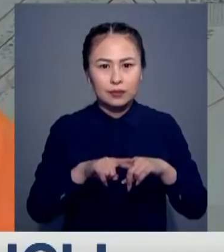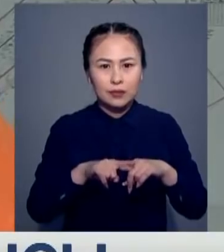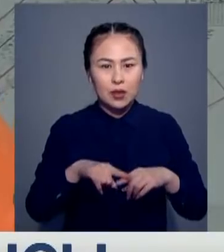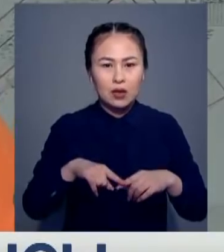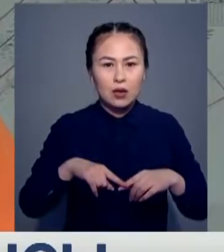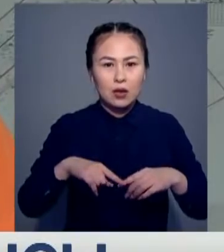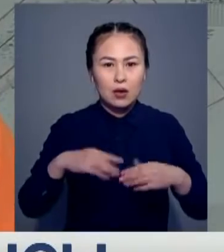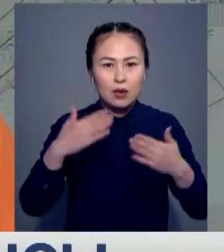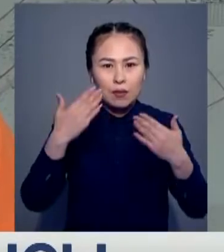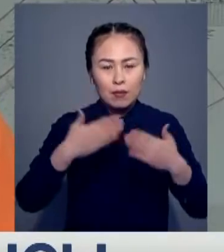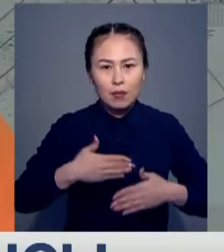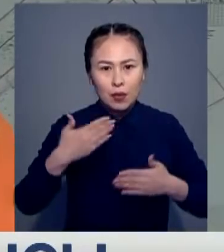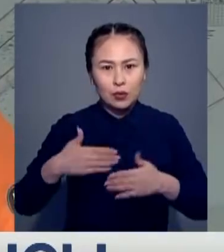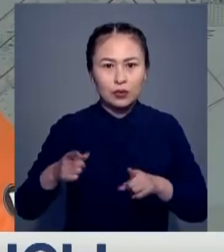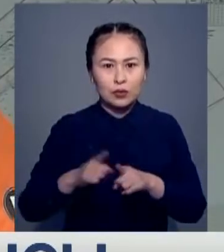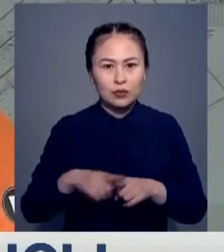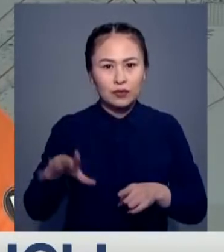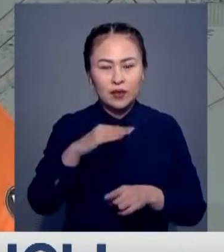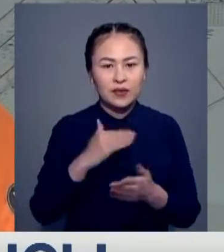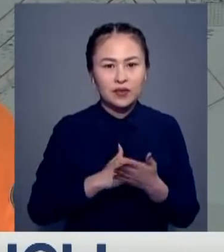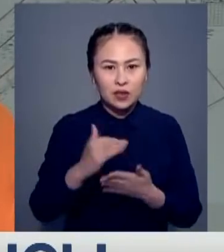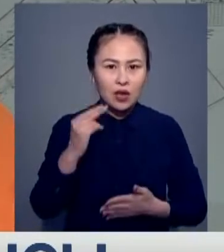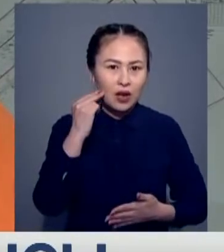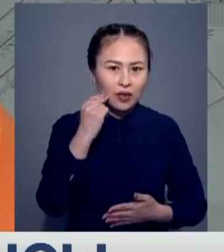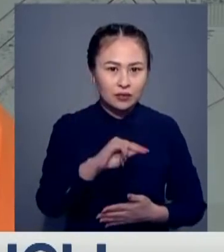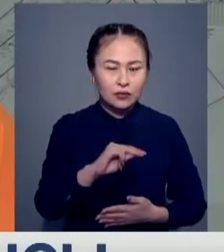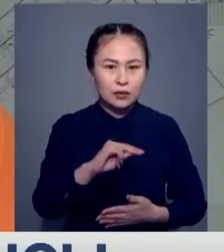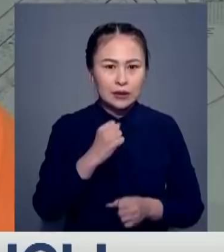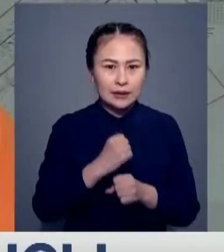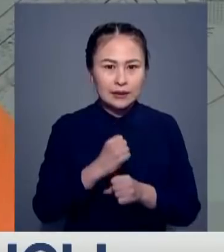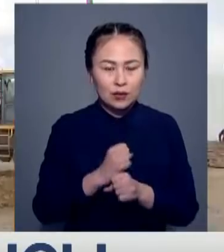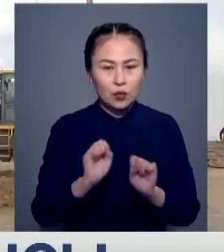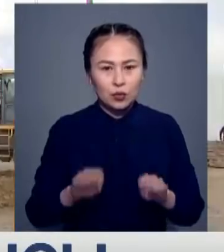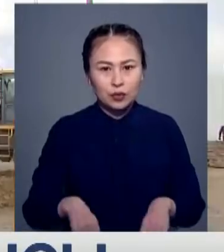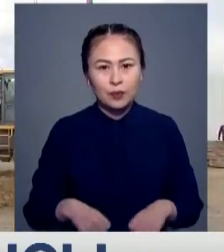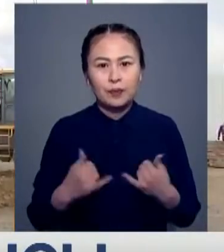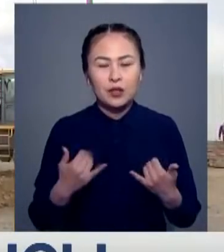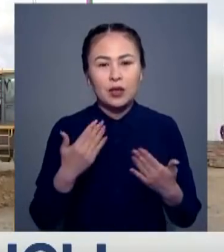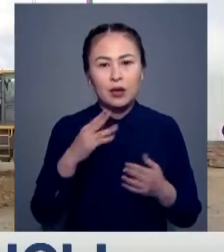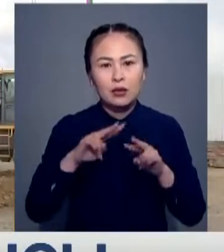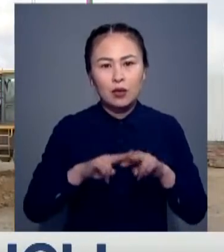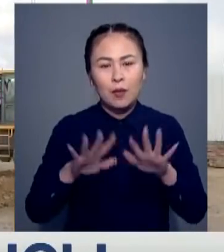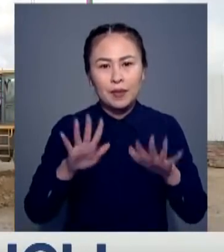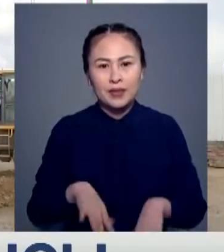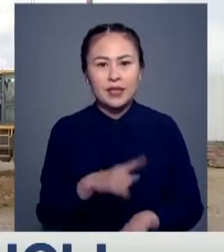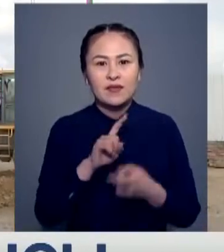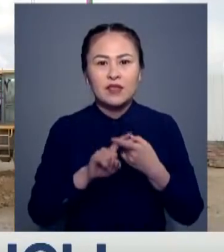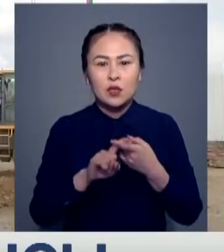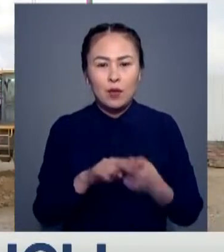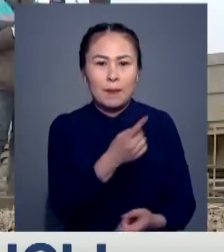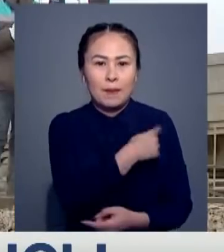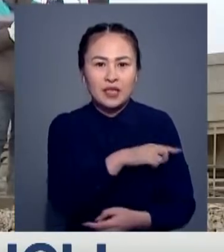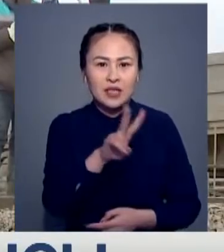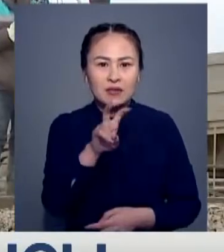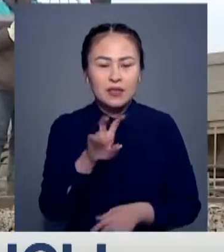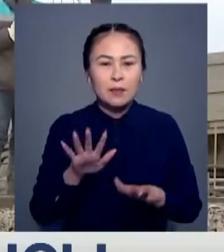блоктарды тек арзан емес, және де жоғары сапада жасауға мүмкіндік береді. Елордадағы жұқпалы аурухана 200